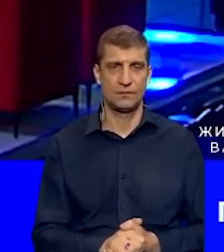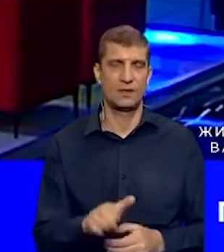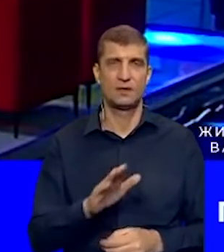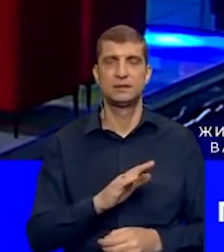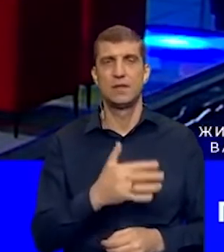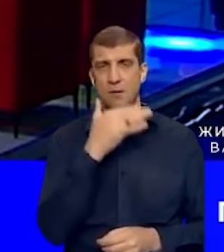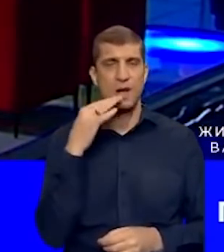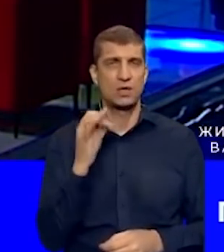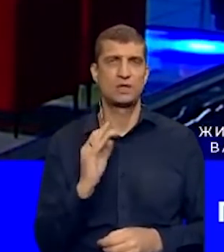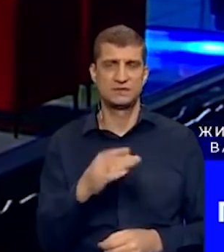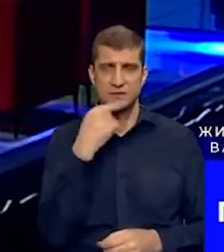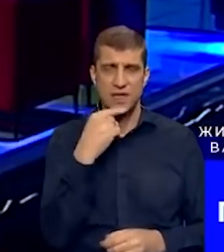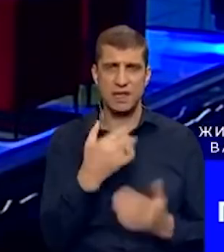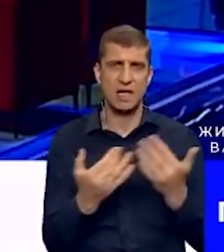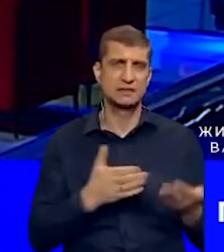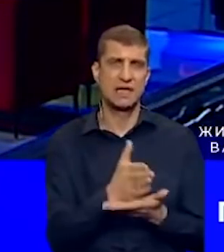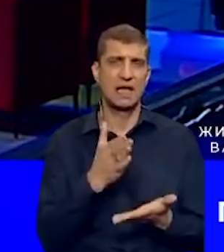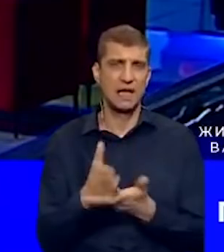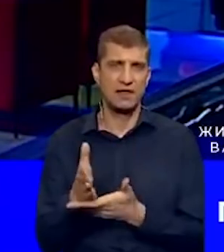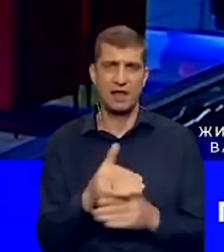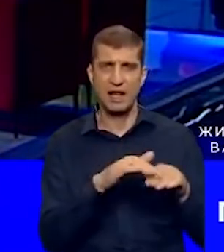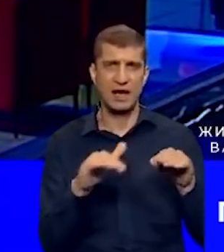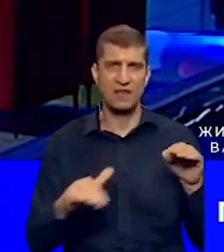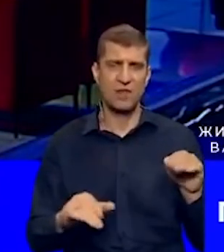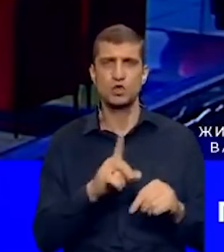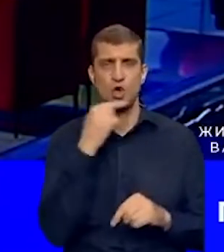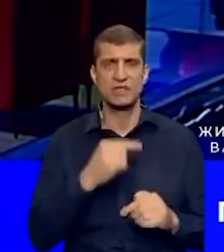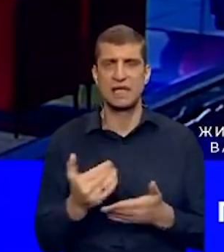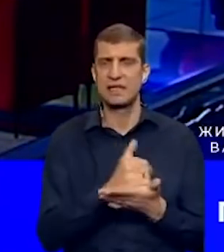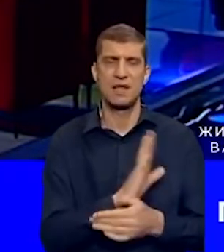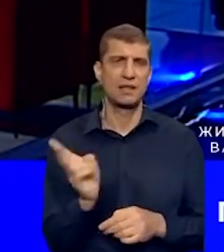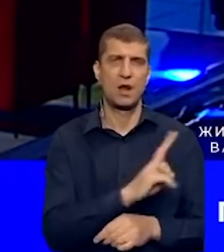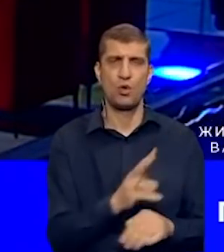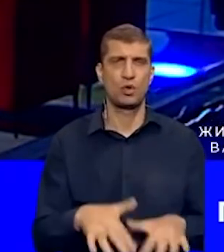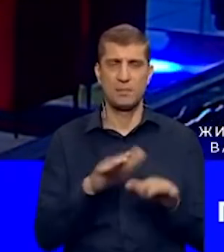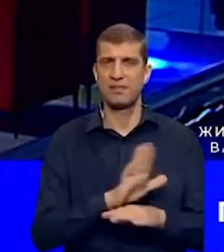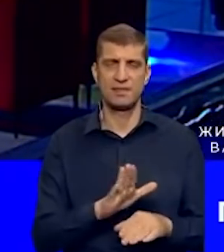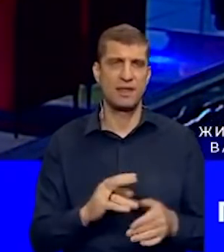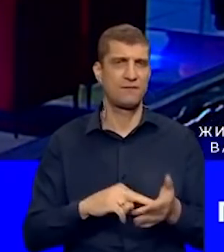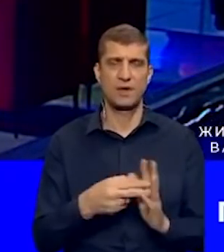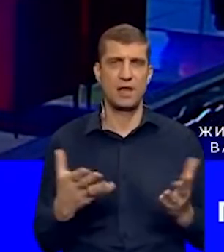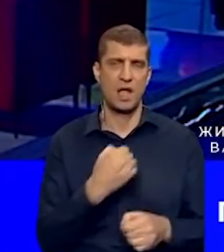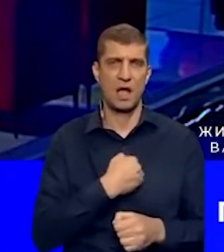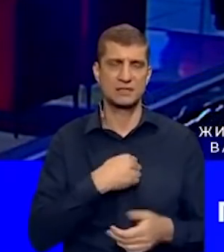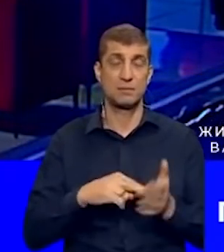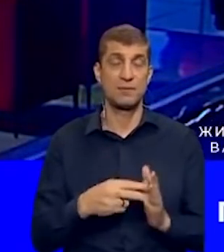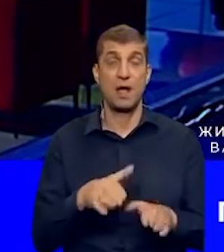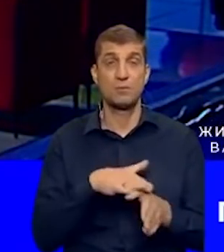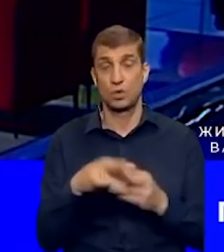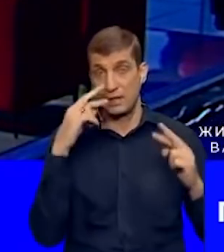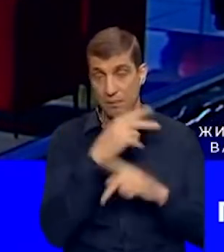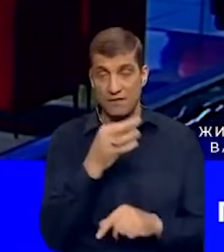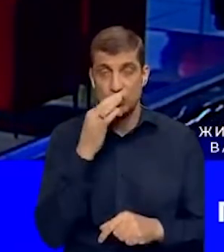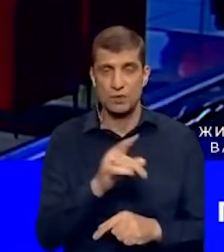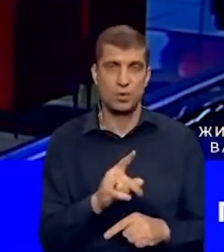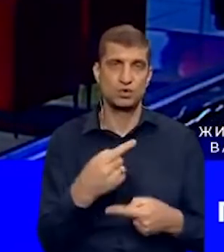Неодноразово заявляли на різних рівнях, що Росія не збирається ні на кого нападати, не виношує ніяких агресивних планів. Абсолютно неправильно заявляти